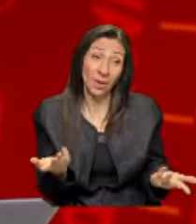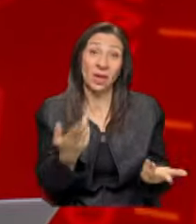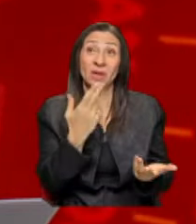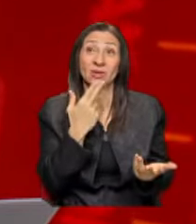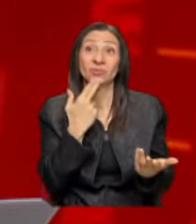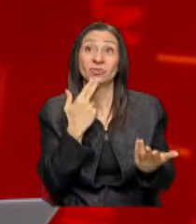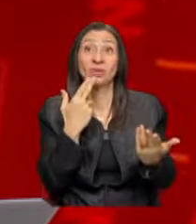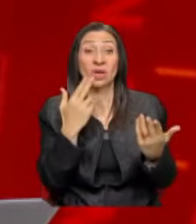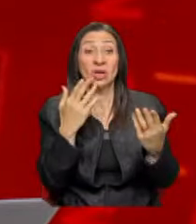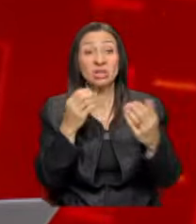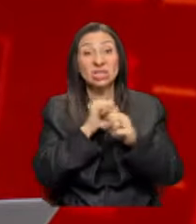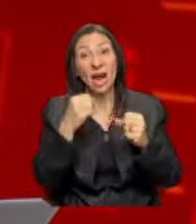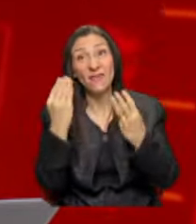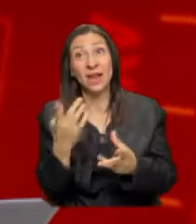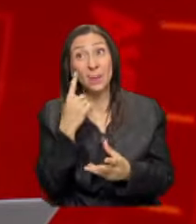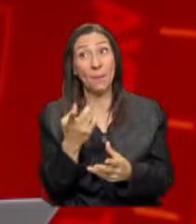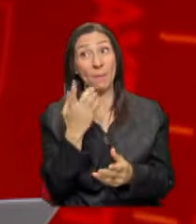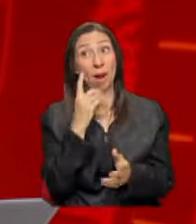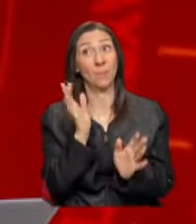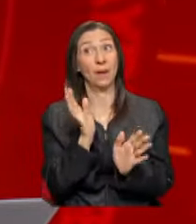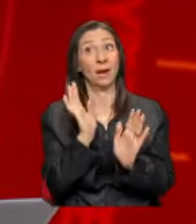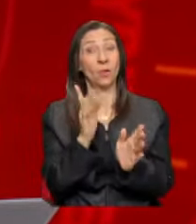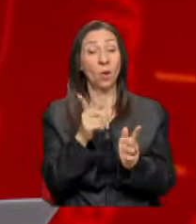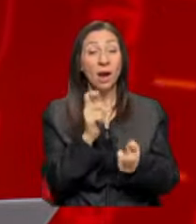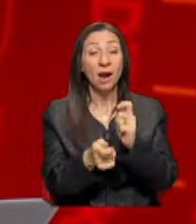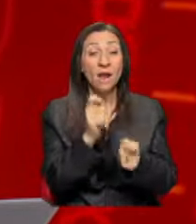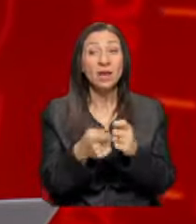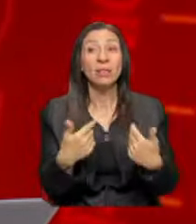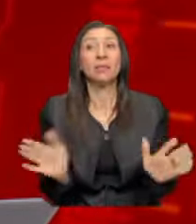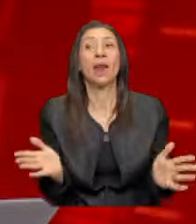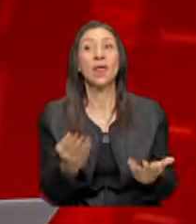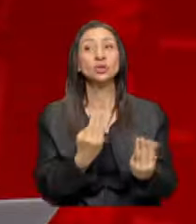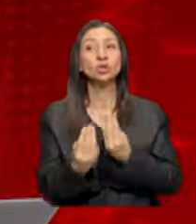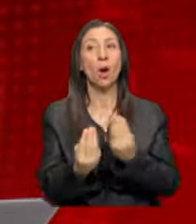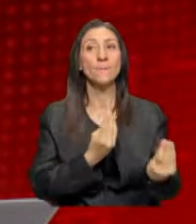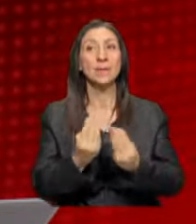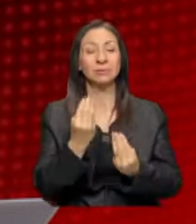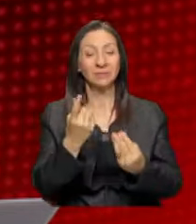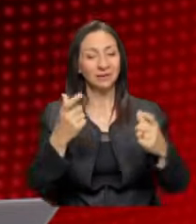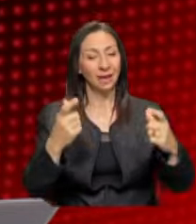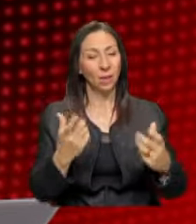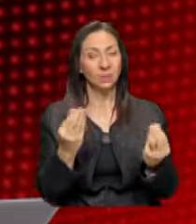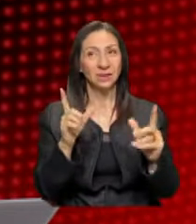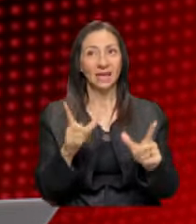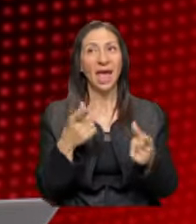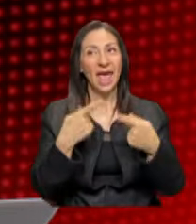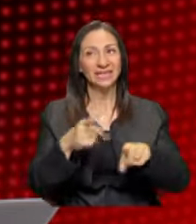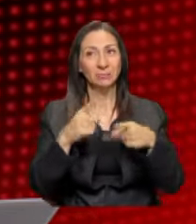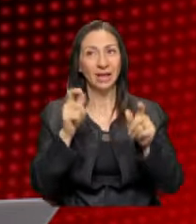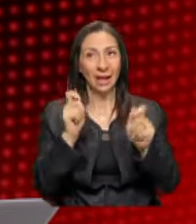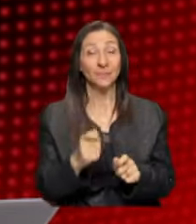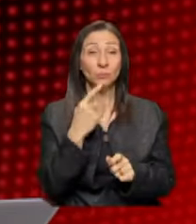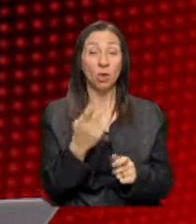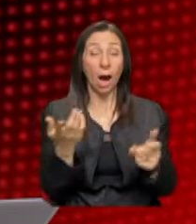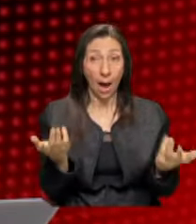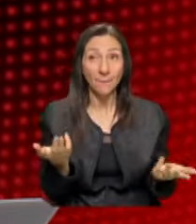kadının çökerteni de var bak Bak orası kahvehane değil sohbetin bir seviyesi olur espri yaptım da